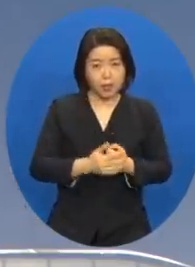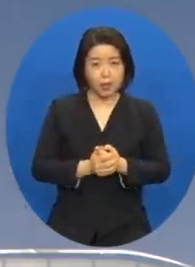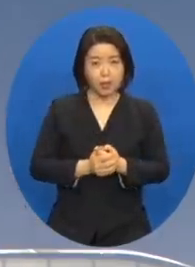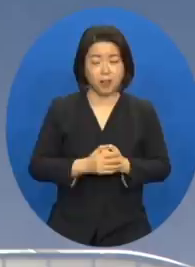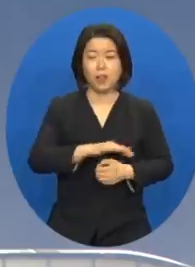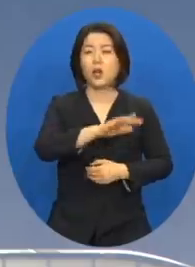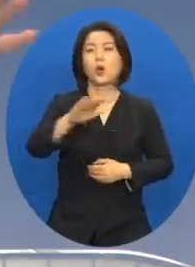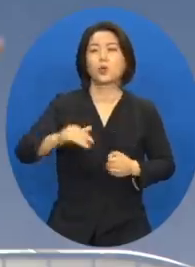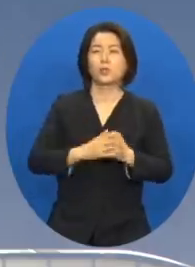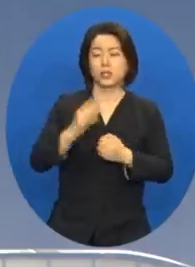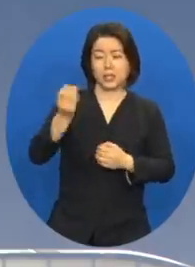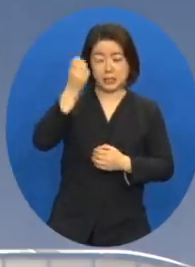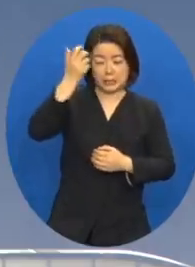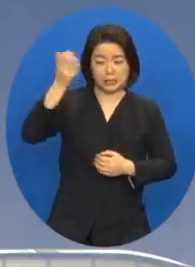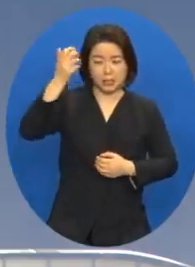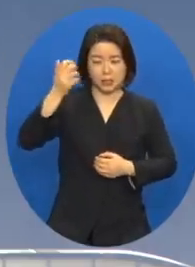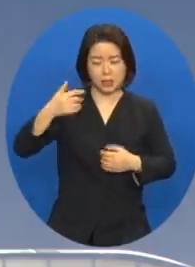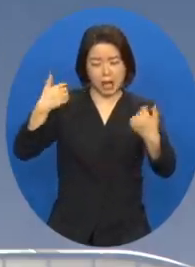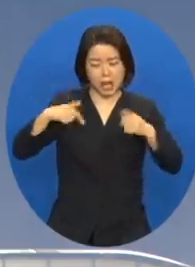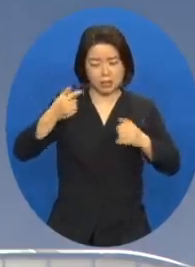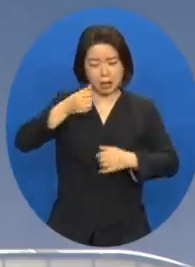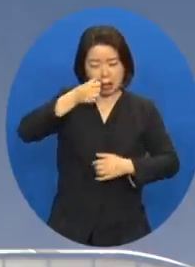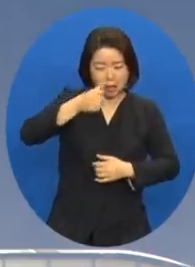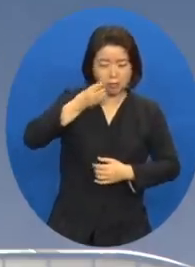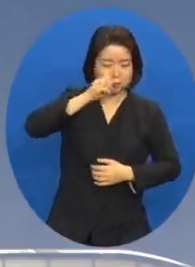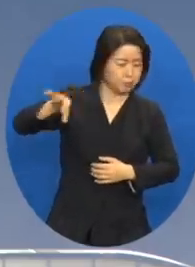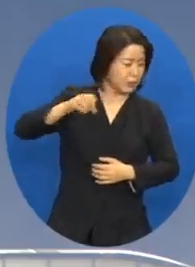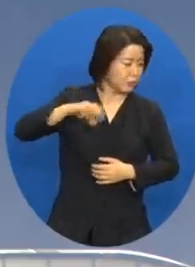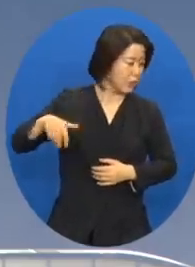우리가 성령님을 늘 무시하고 사니까 그런 겁니다.